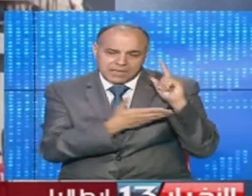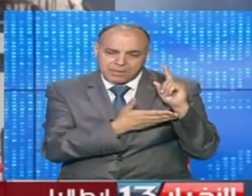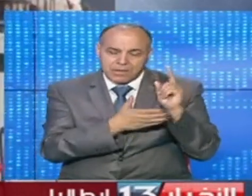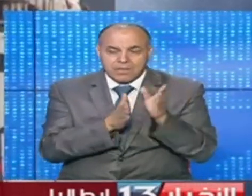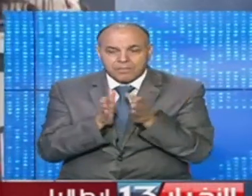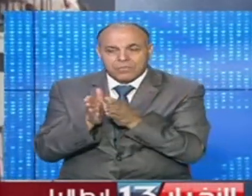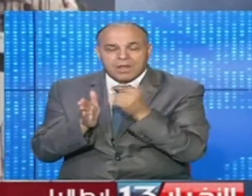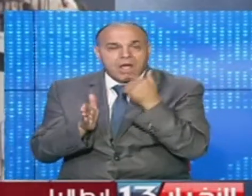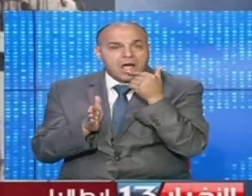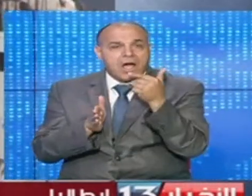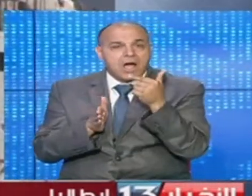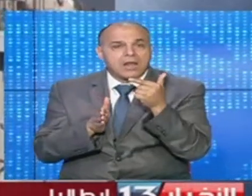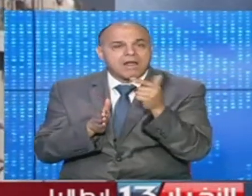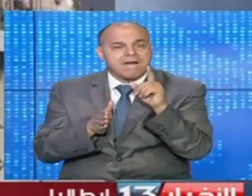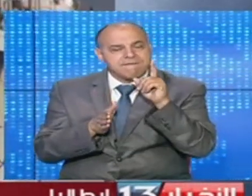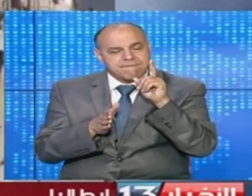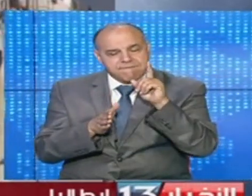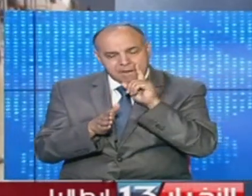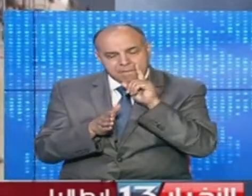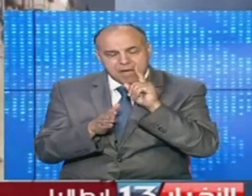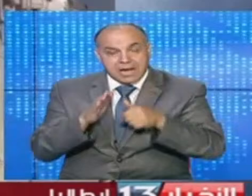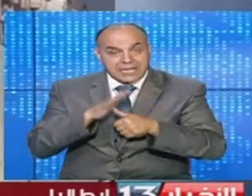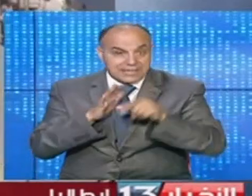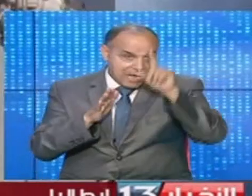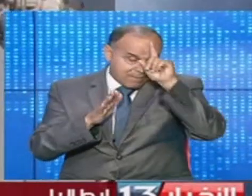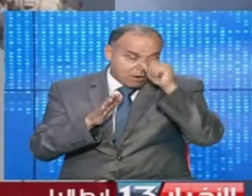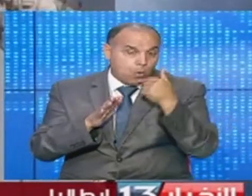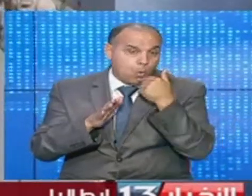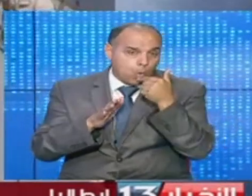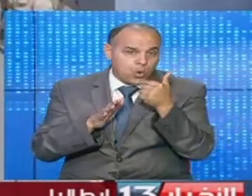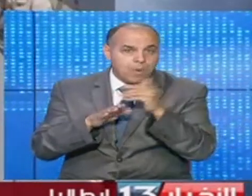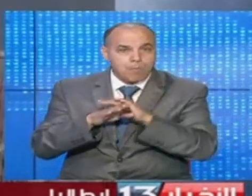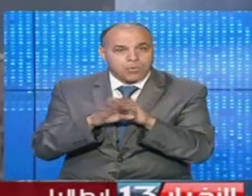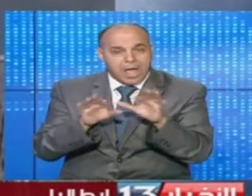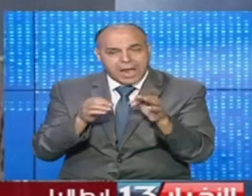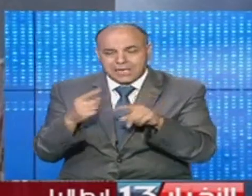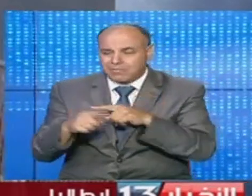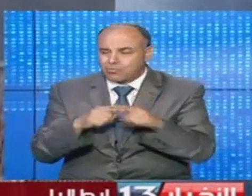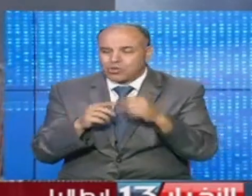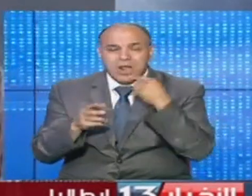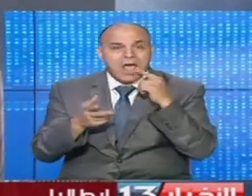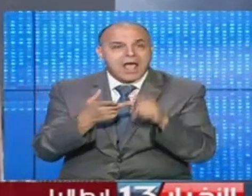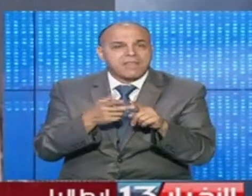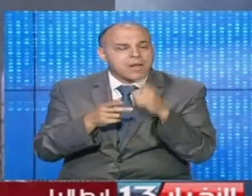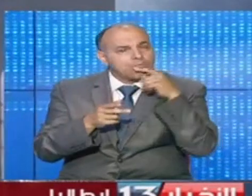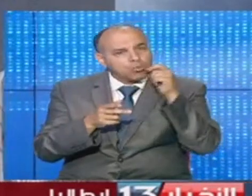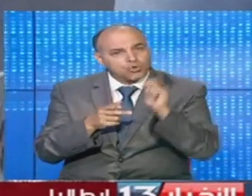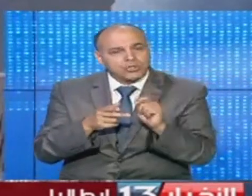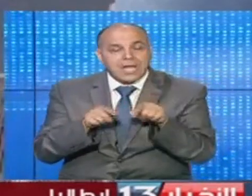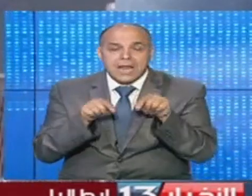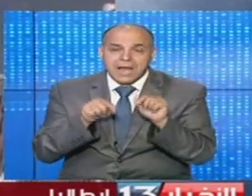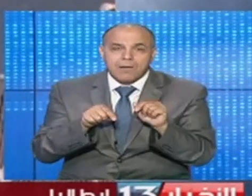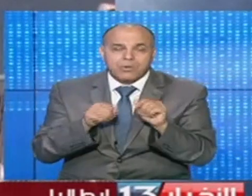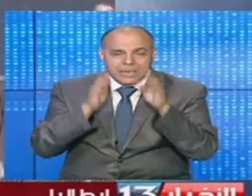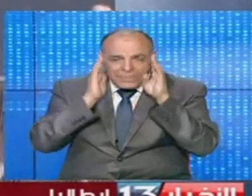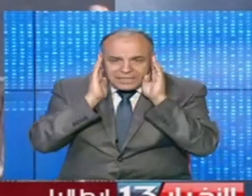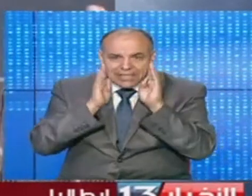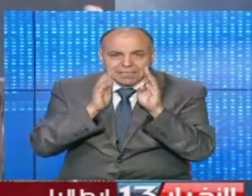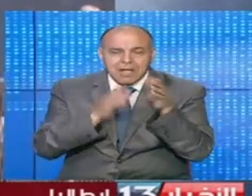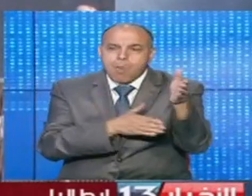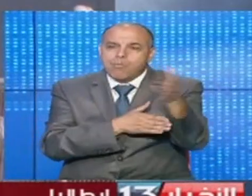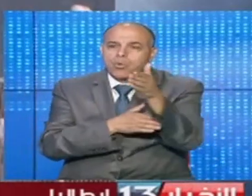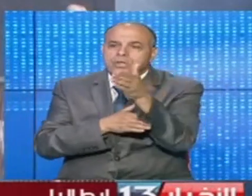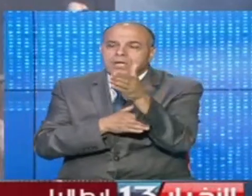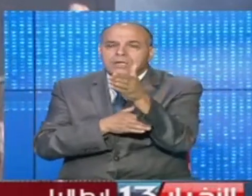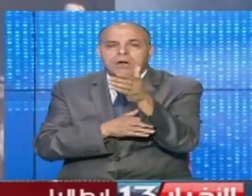من جانبها قالت ميركل ان البلدان يتفقان تماما بشان حل المشكله مشدده على ضروره التركيز على البلدان